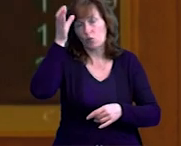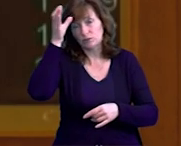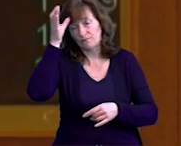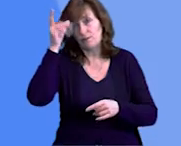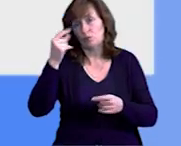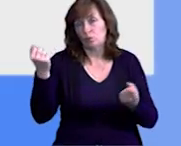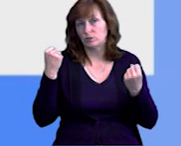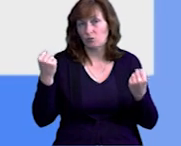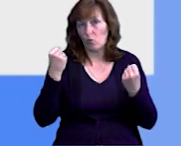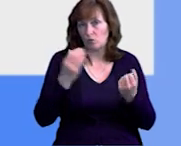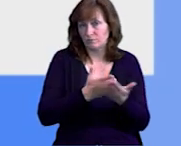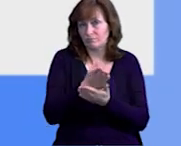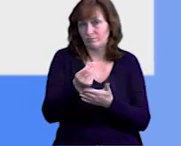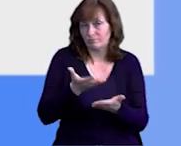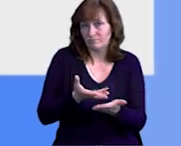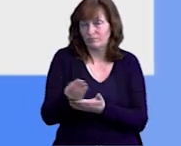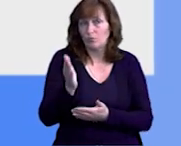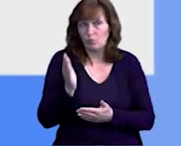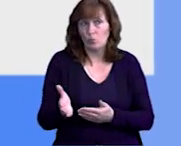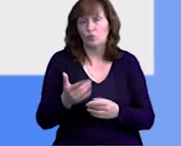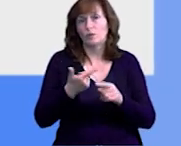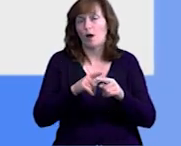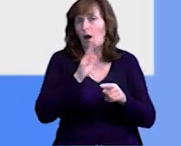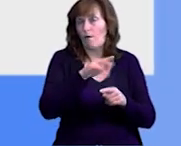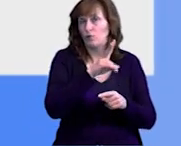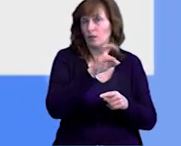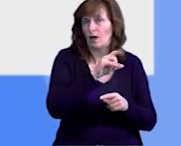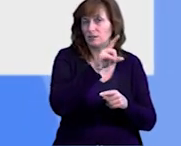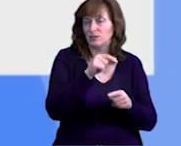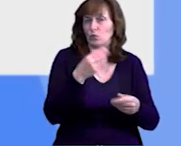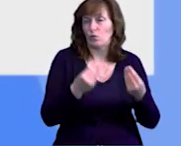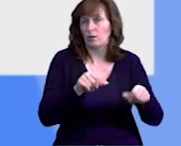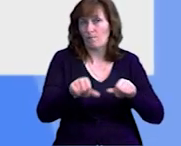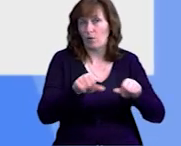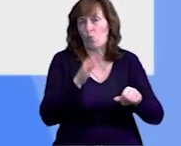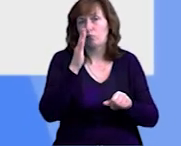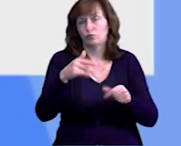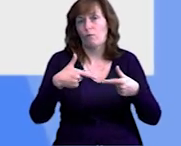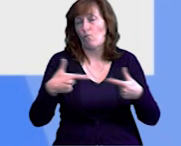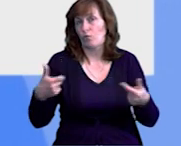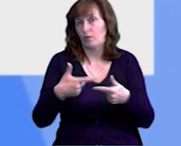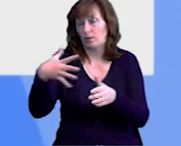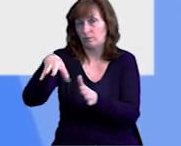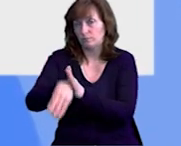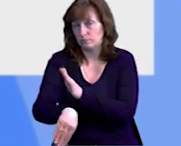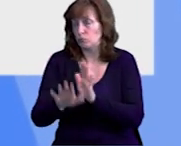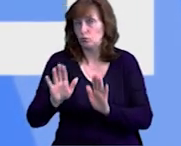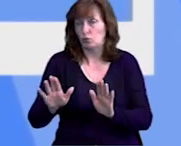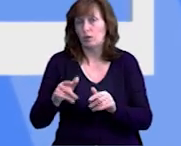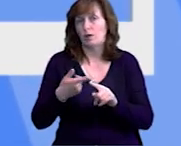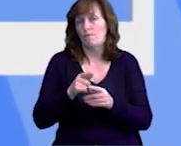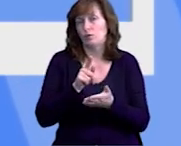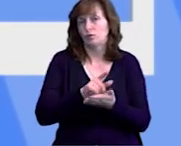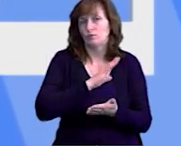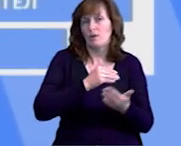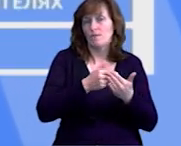та спорт. А от законно гральні автомати працювати зможуть у готелях. У залах площею 125-250 квадратних метрів